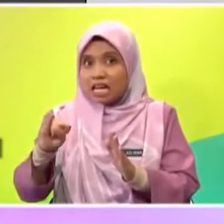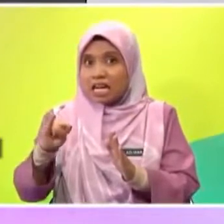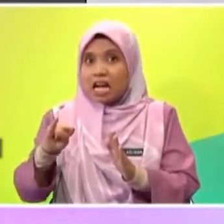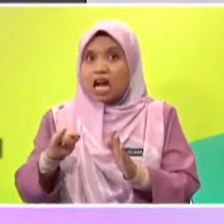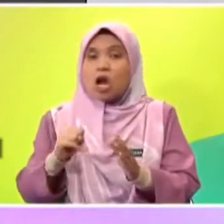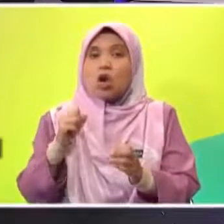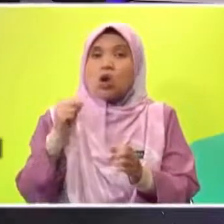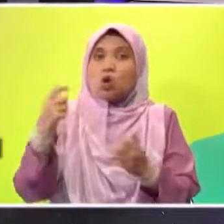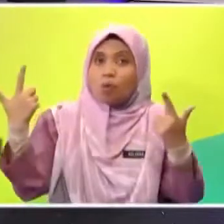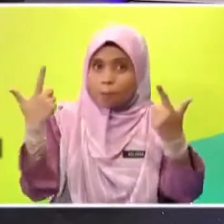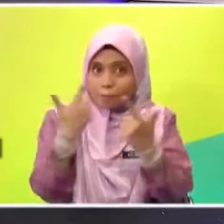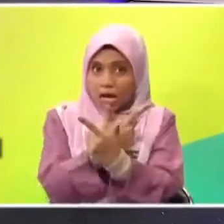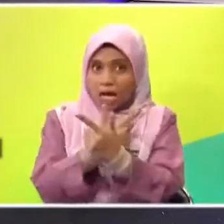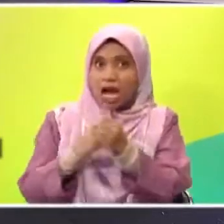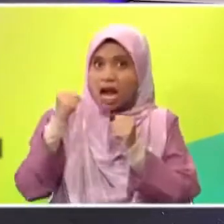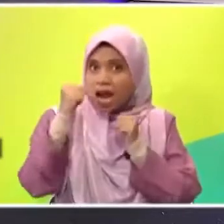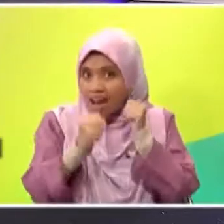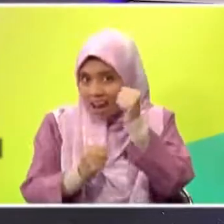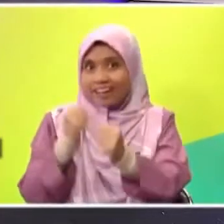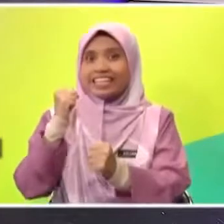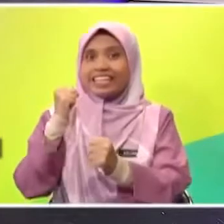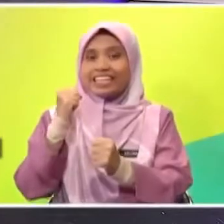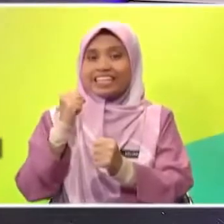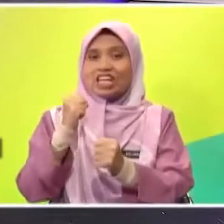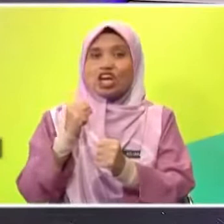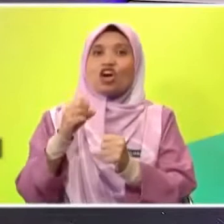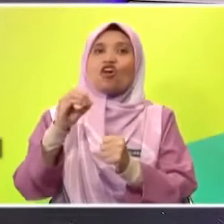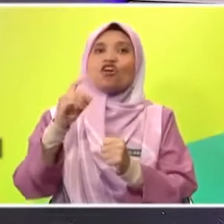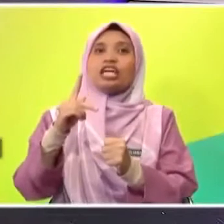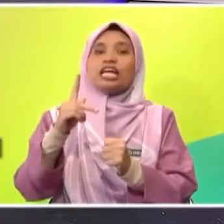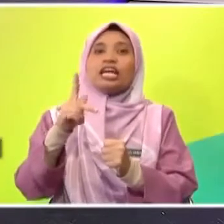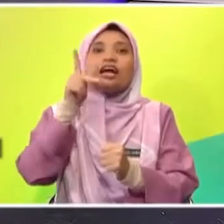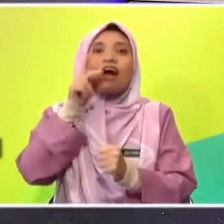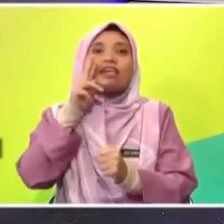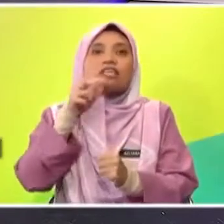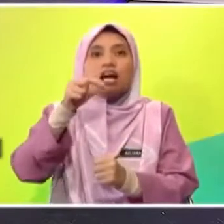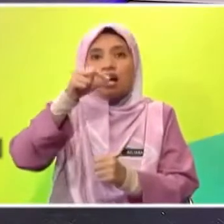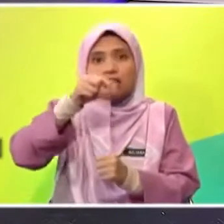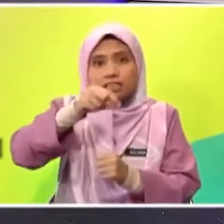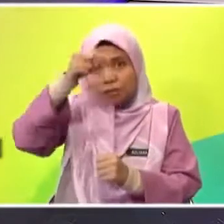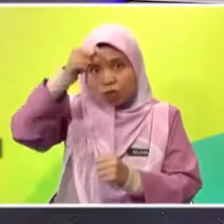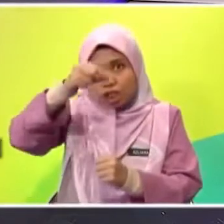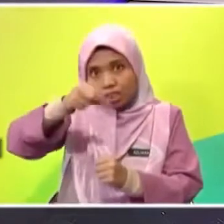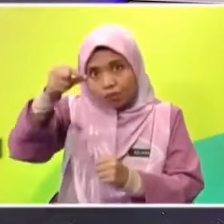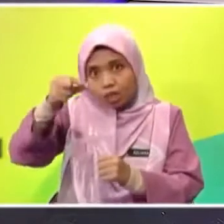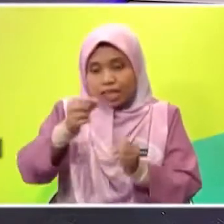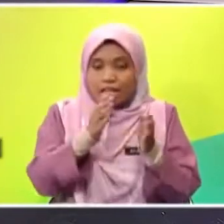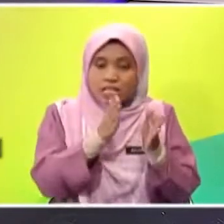ke petugas Indonesia woi cabut amin amin